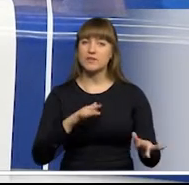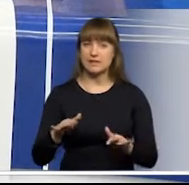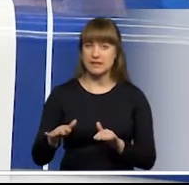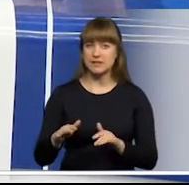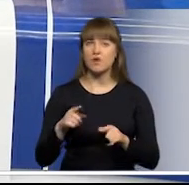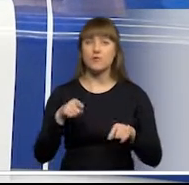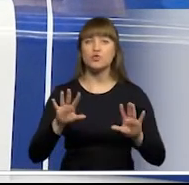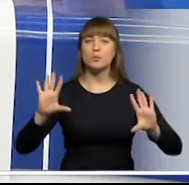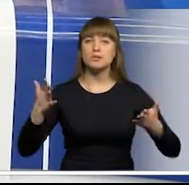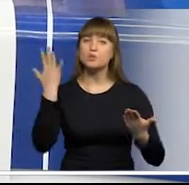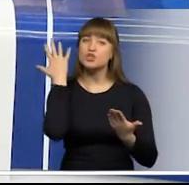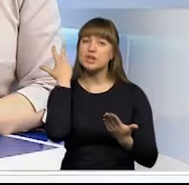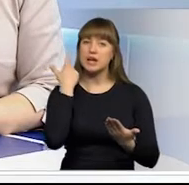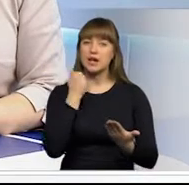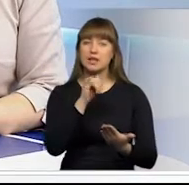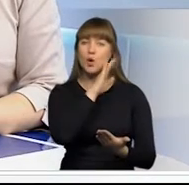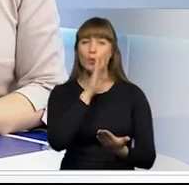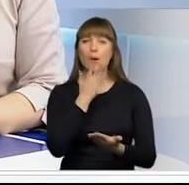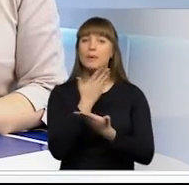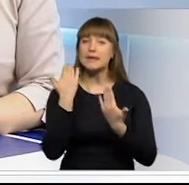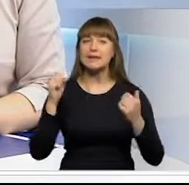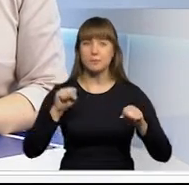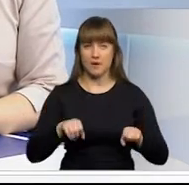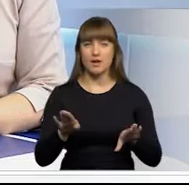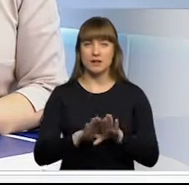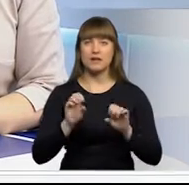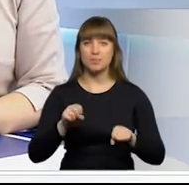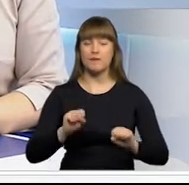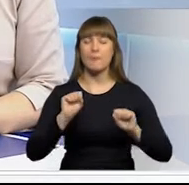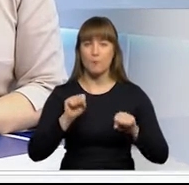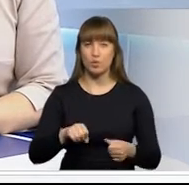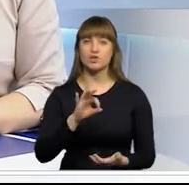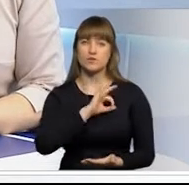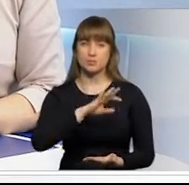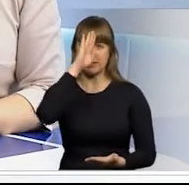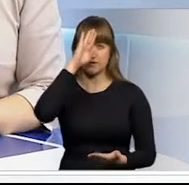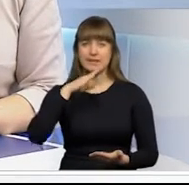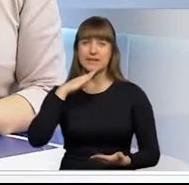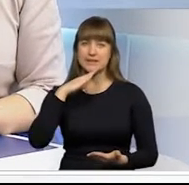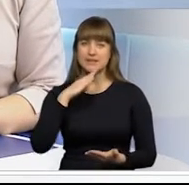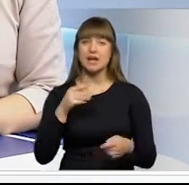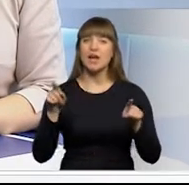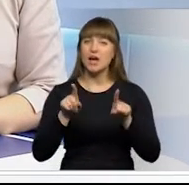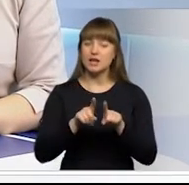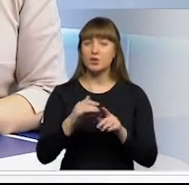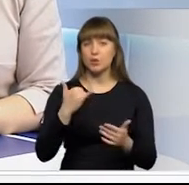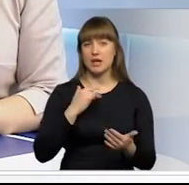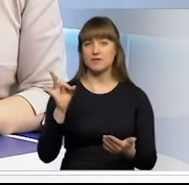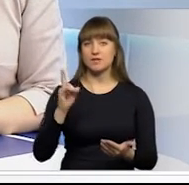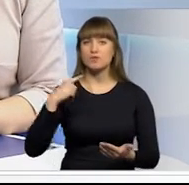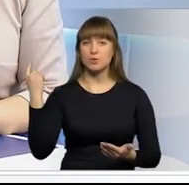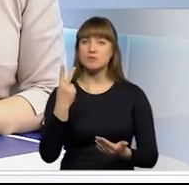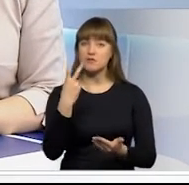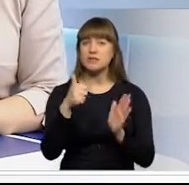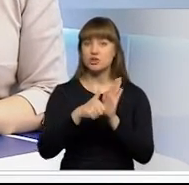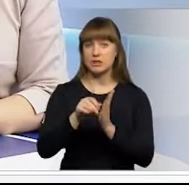случае, когда у мамы нет права, то таким правом может воспользоваться отец. Но это, кстати, у нас в Ростовской области 264